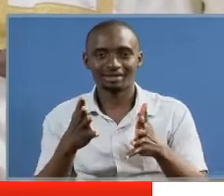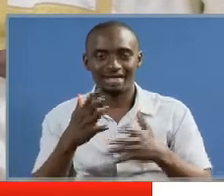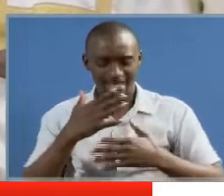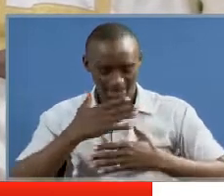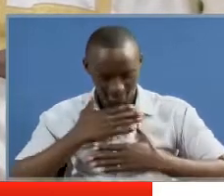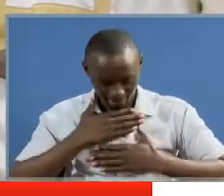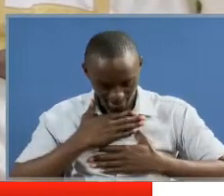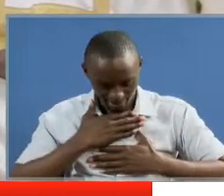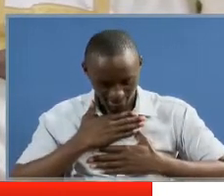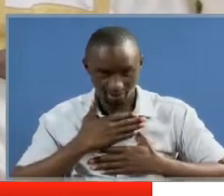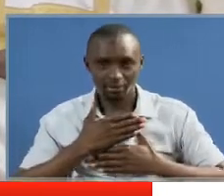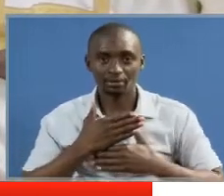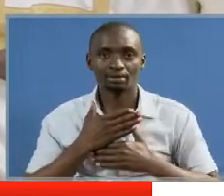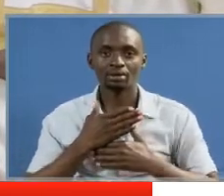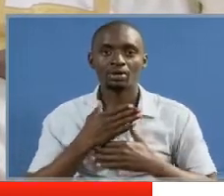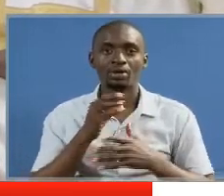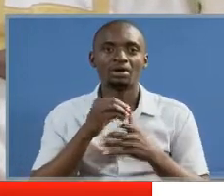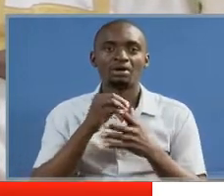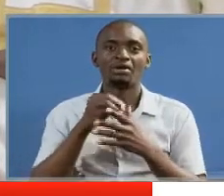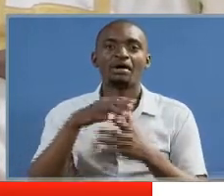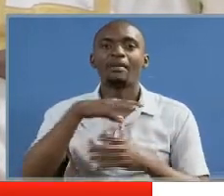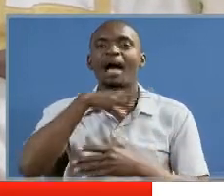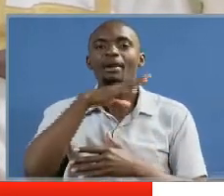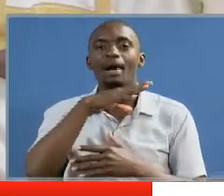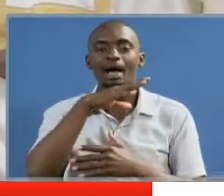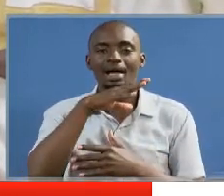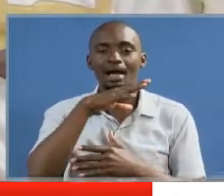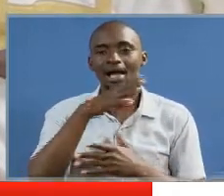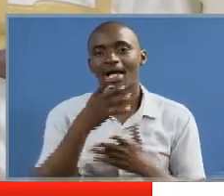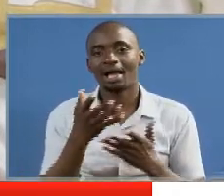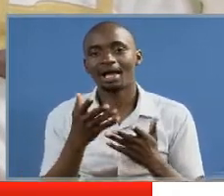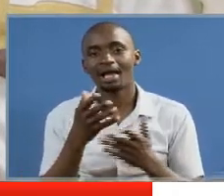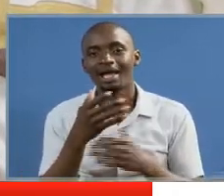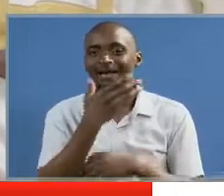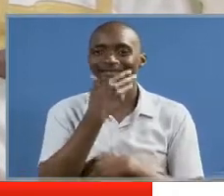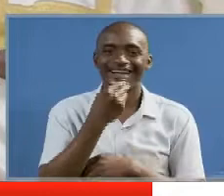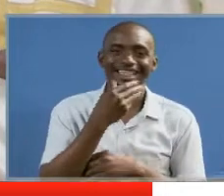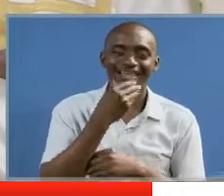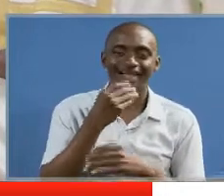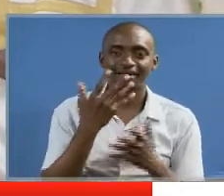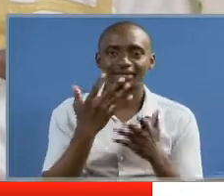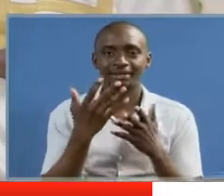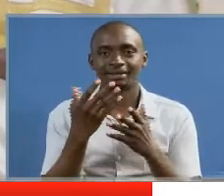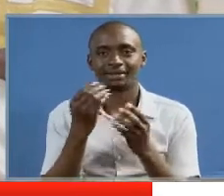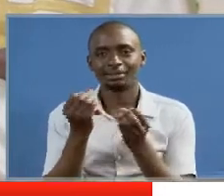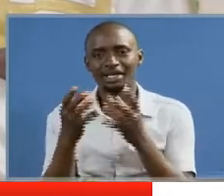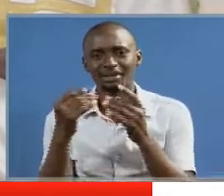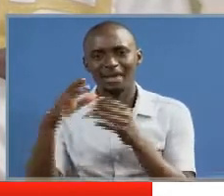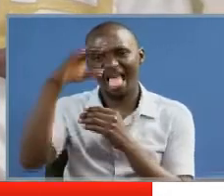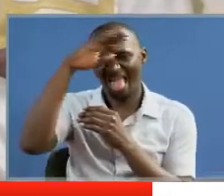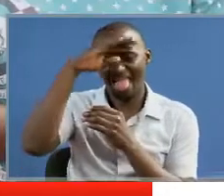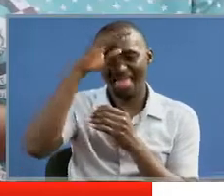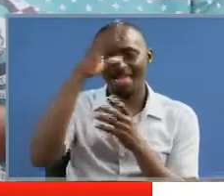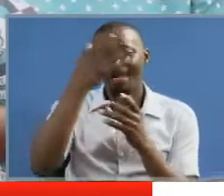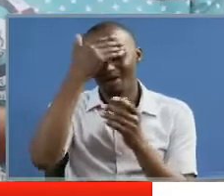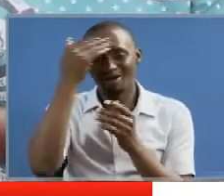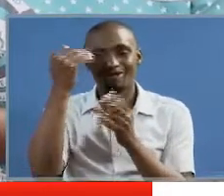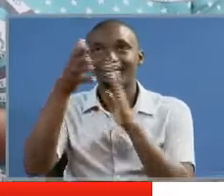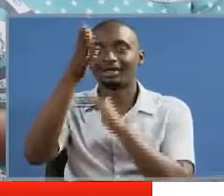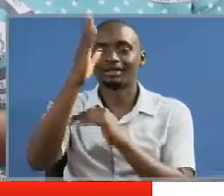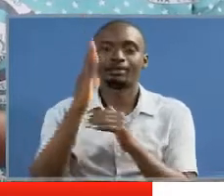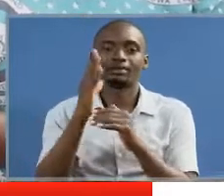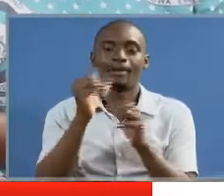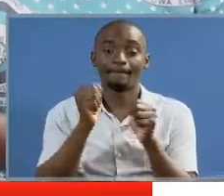excellency, mara baba, wengi wanakuwa na ulevi wakasahau kuna Mungu.